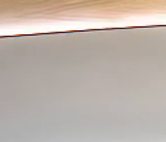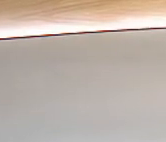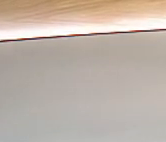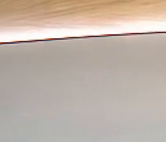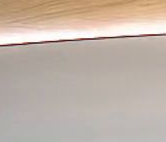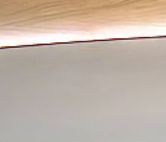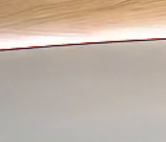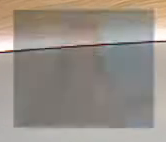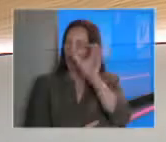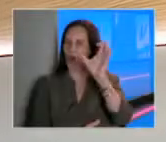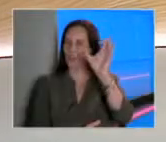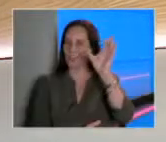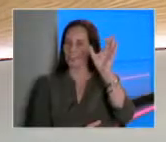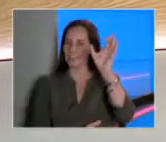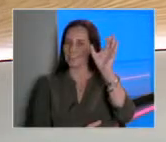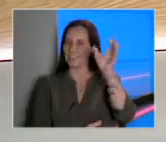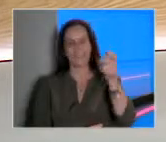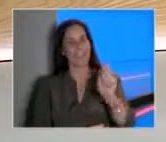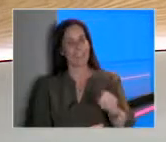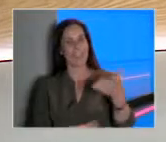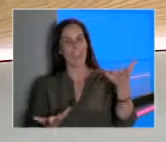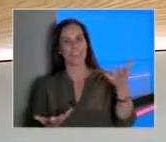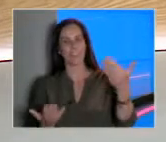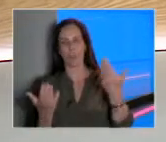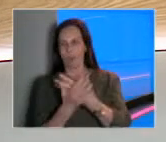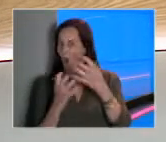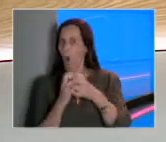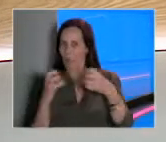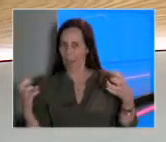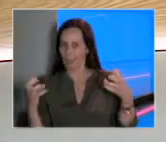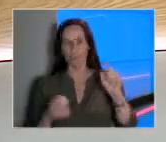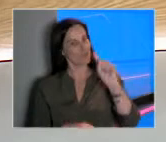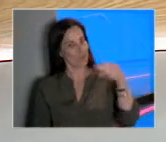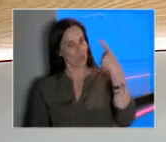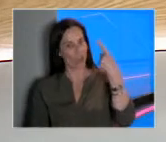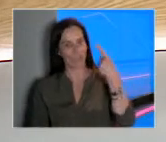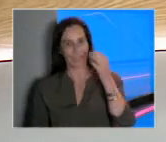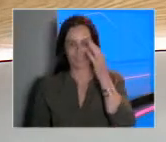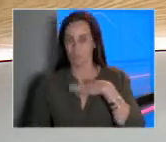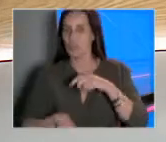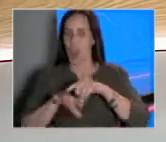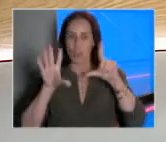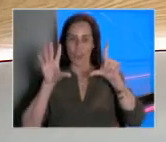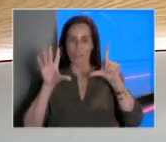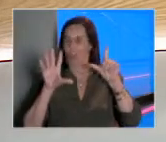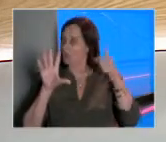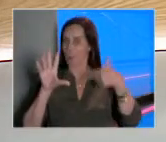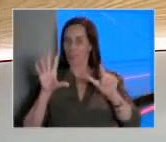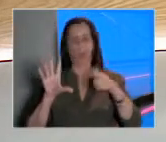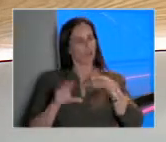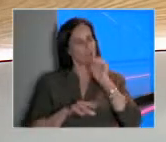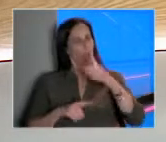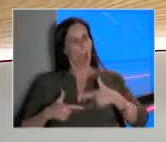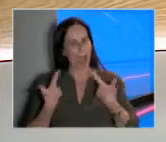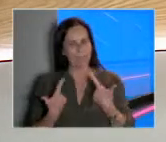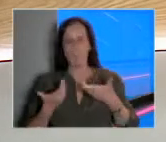ערב טוב לכם צופי וצופות כנסת, אתם במהדורת ערב מורחבת בת שעה, שימו לב, השעה 7, לא 7:30, אנחנו בשידור